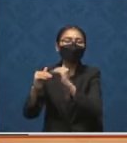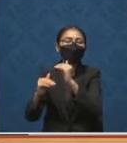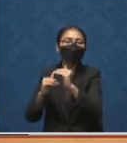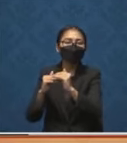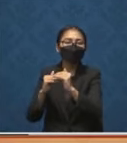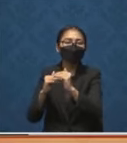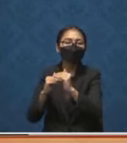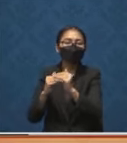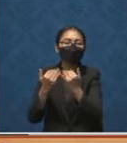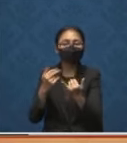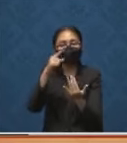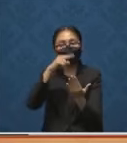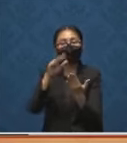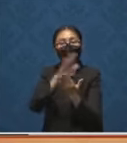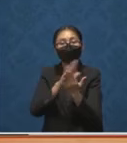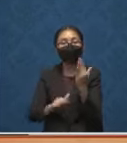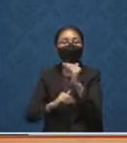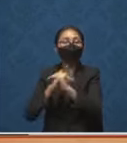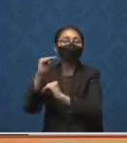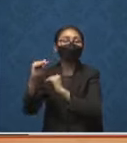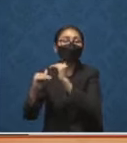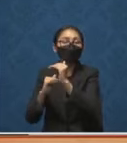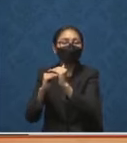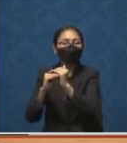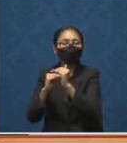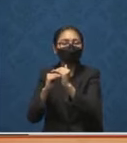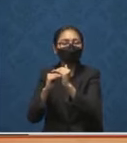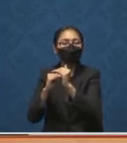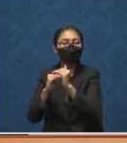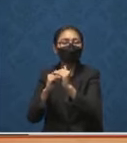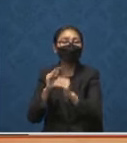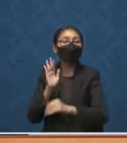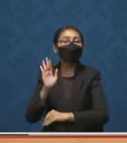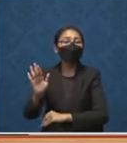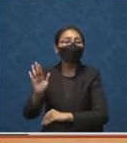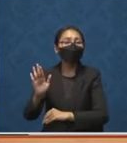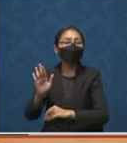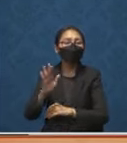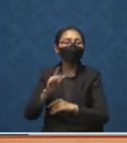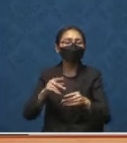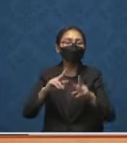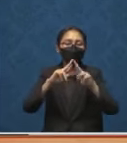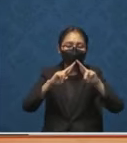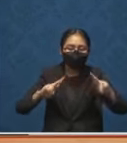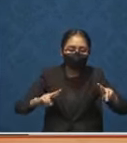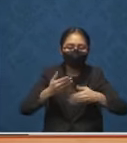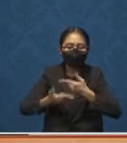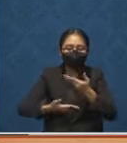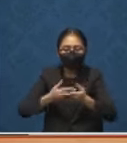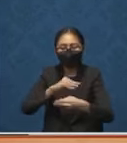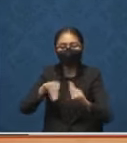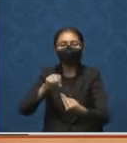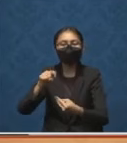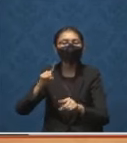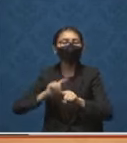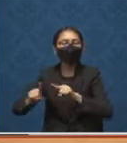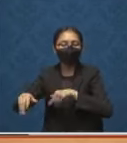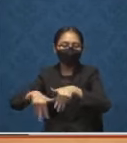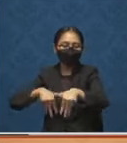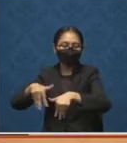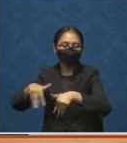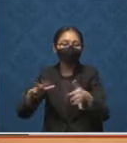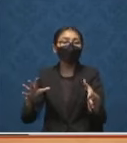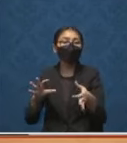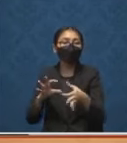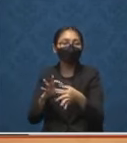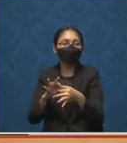การพัฒนาประเทศในครั้งนี้จะไม่สามารถเกิดขึ้นได้เลยจากน้ำมือของผู้ประกอบการรายเล็กรายย่อยและประชาชนคนธรรมดาค่ะ